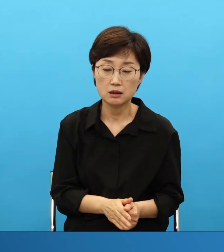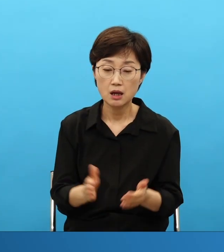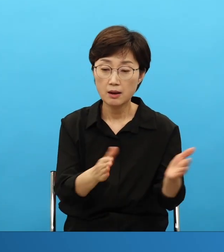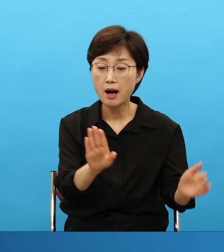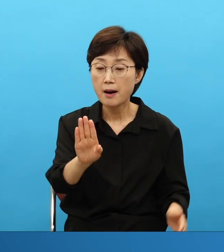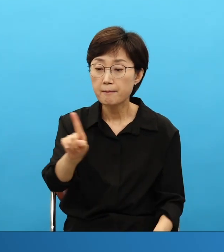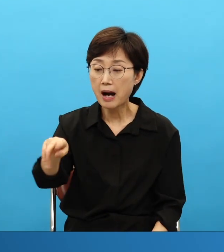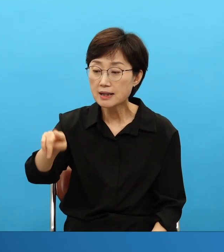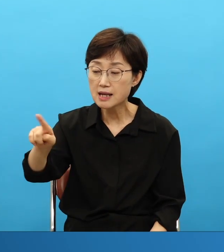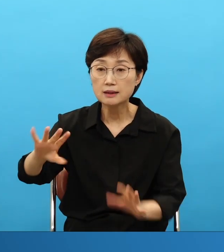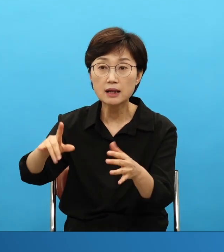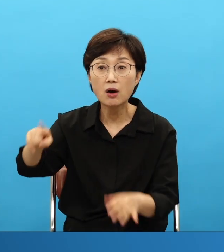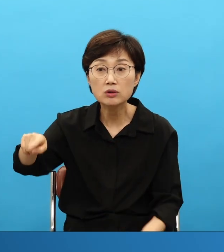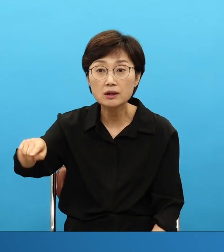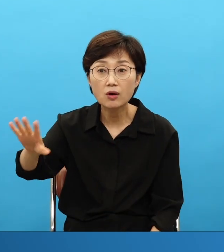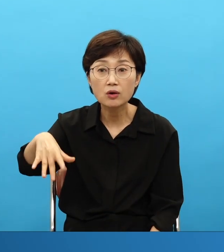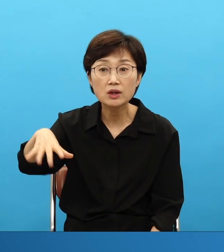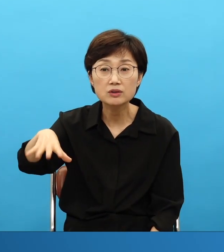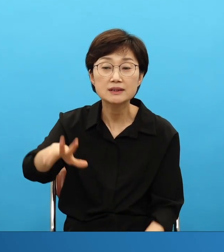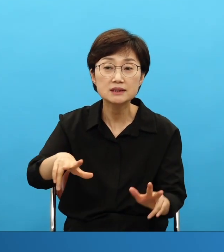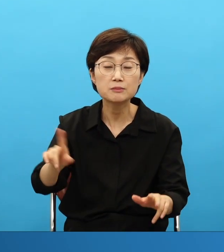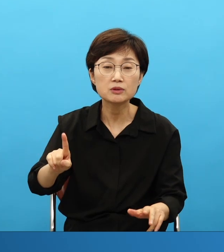사 지금